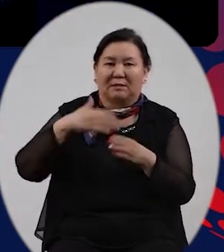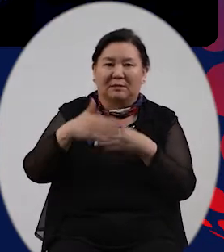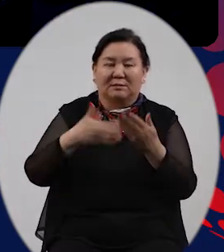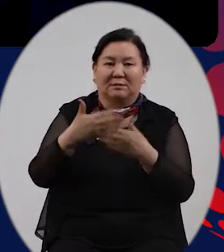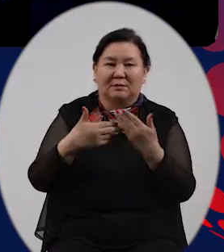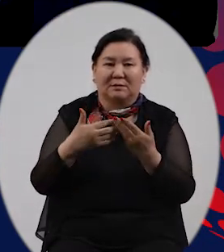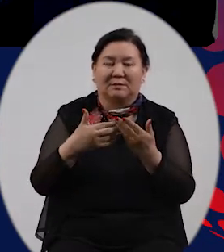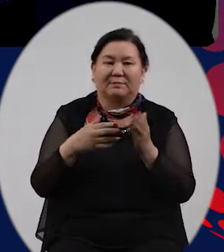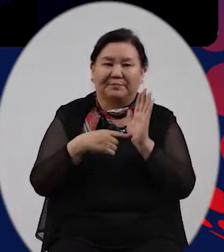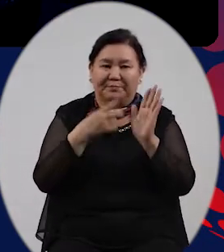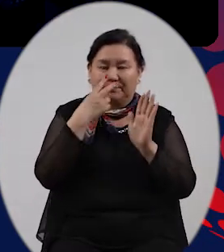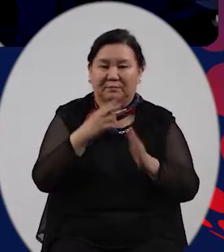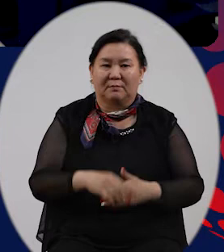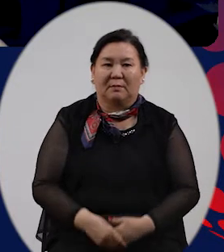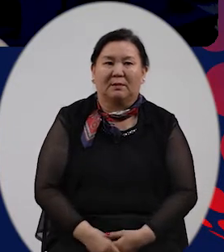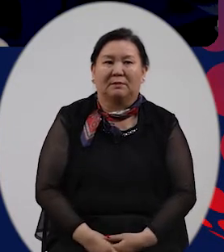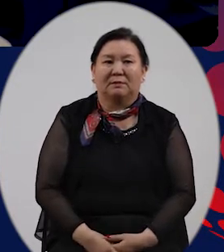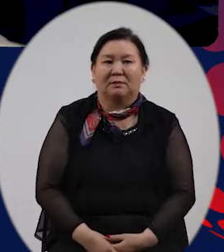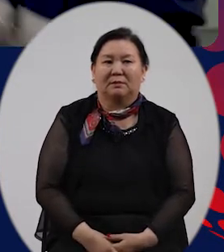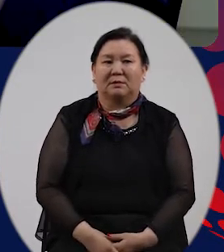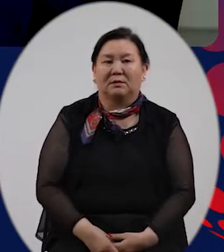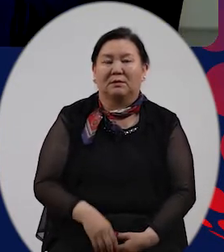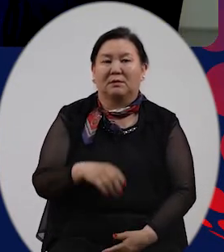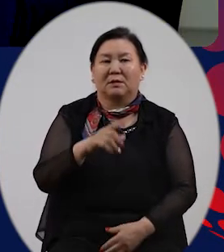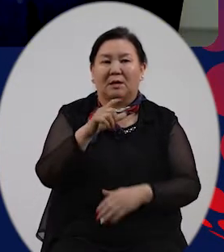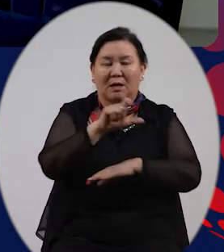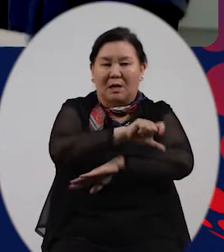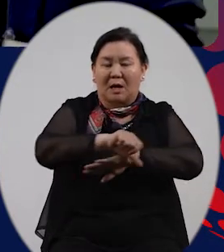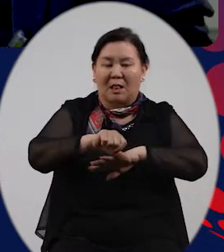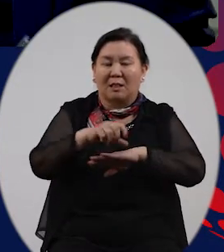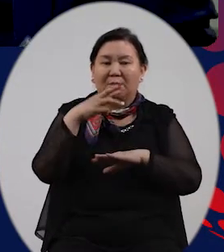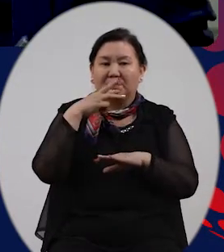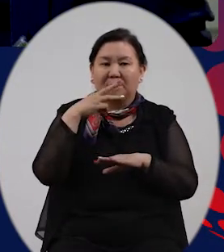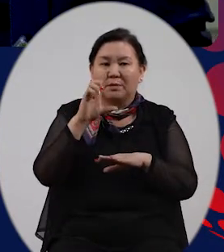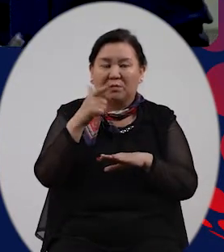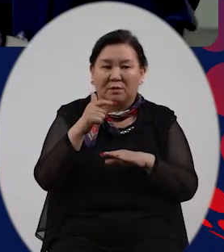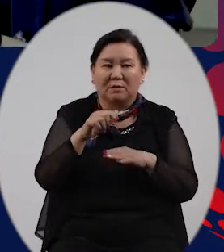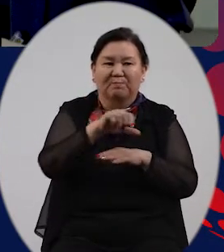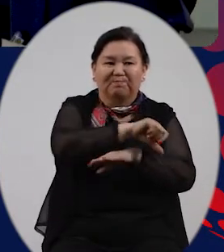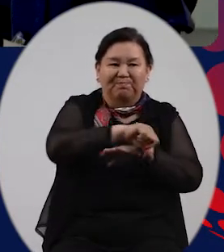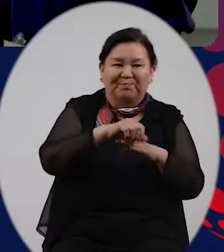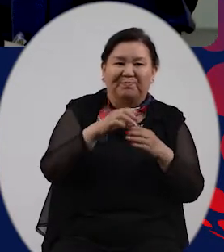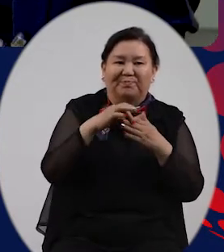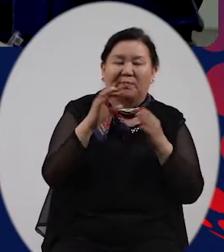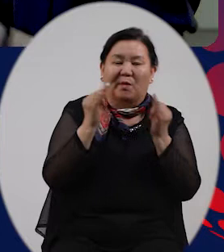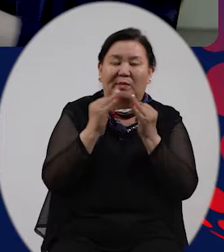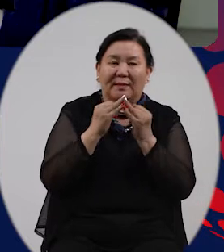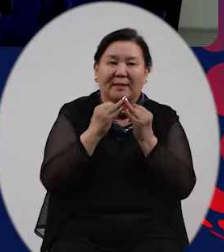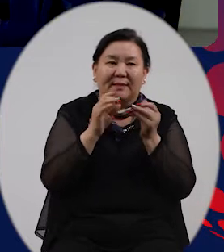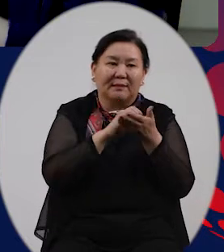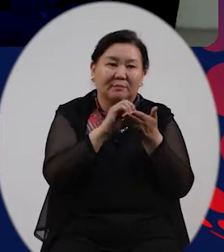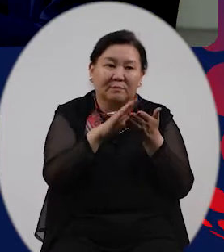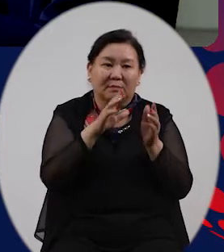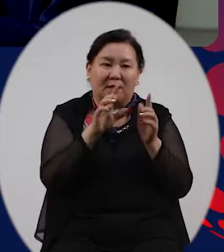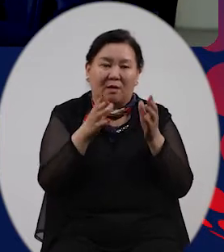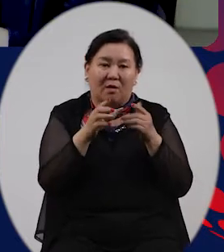одоо слайдуудаараа үзье. Тэгэхээр өөрөөр хэлэх юм бол гайлын мэдүүлэг гэдэг дээр бол экспортын мэдүүлгийг хэдүүлээ онлайнаар бүгэлжчихсэн бол энтэй